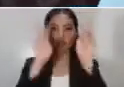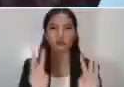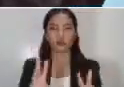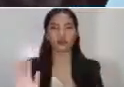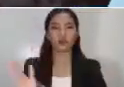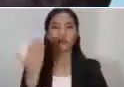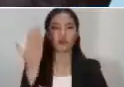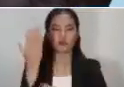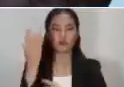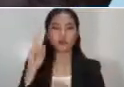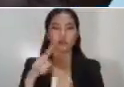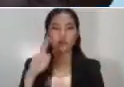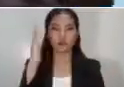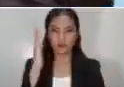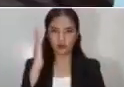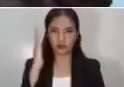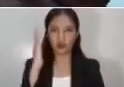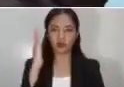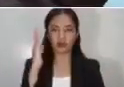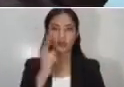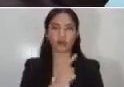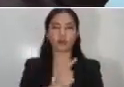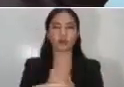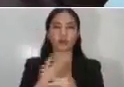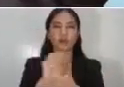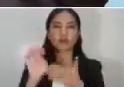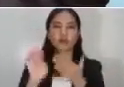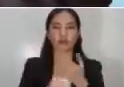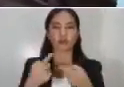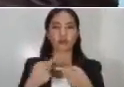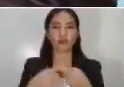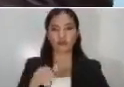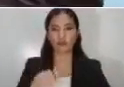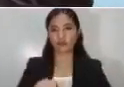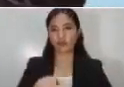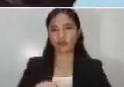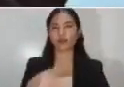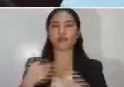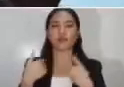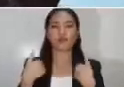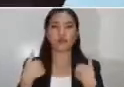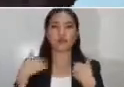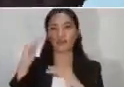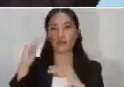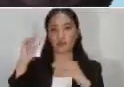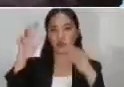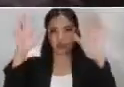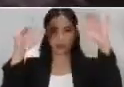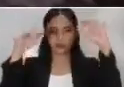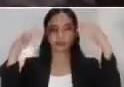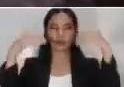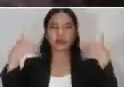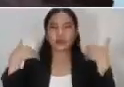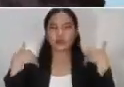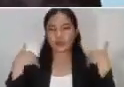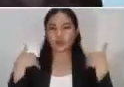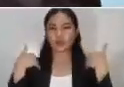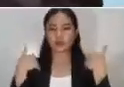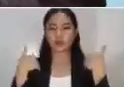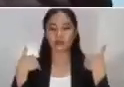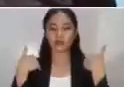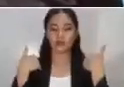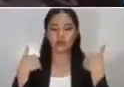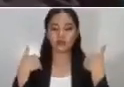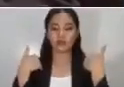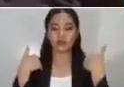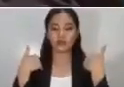Davao, 34 degrees sa Zamboanga at 32 degrees Celsius naman sa Cagayan de Oro. Mag-ingat po tayo sa mga possible flash floods and